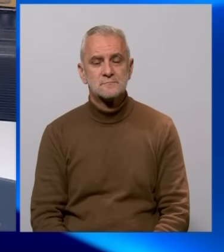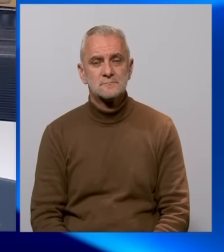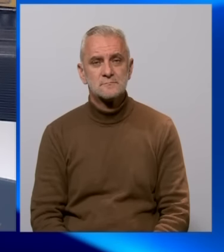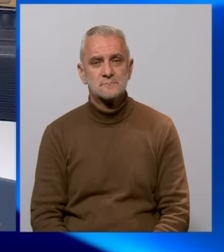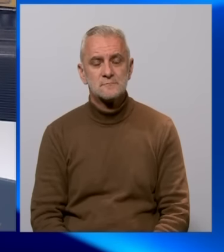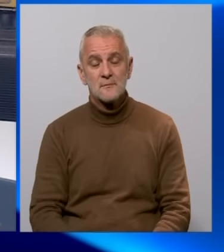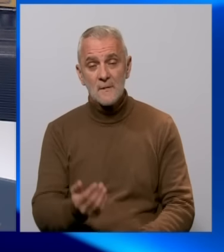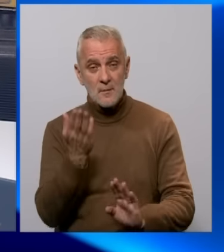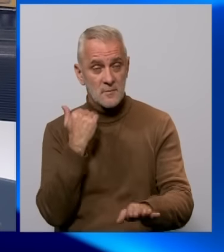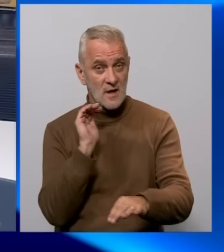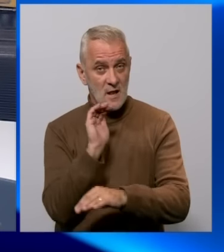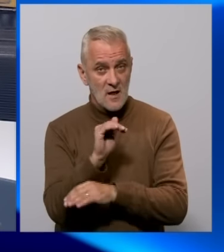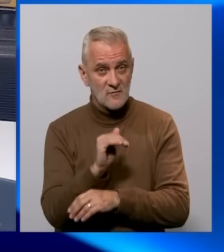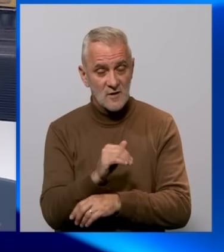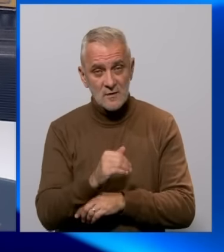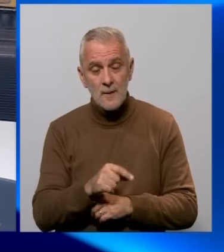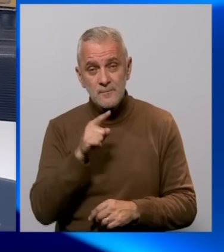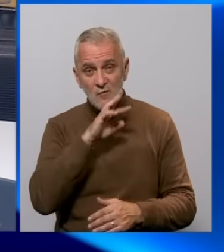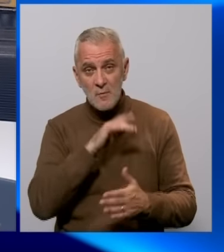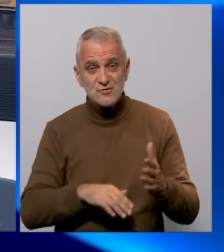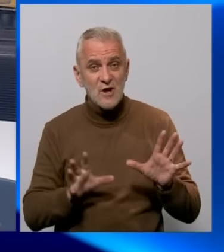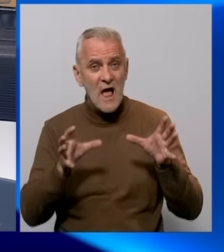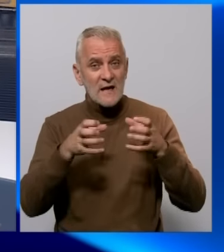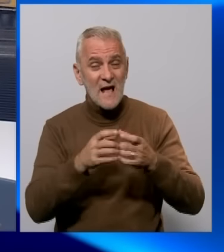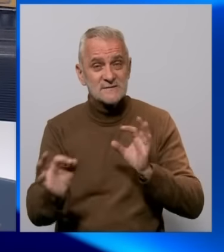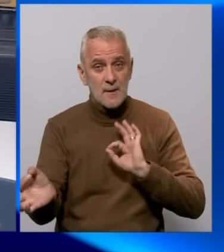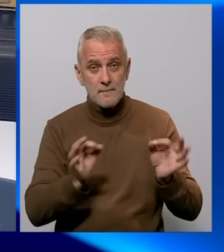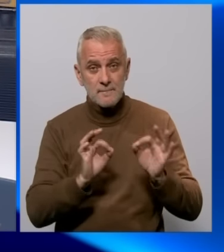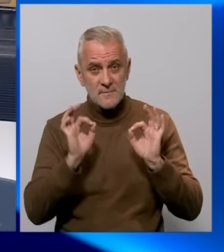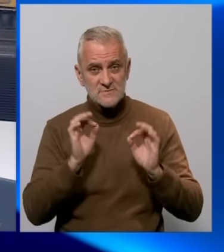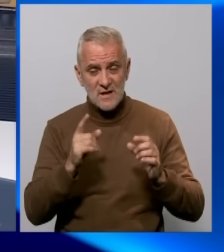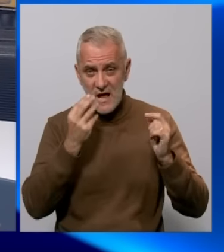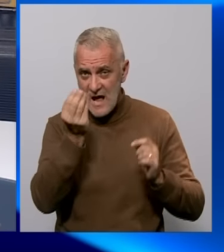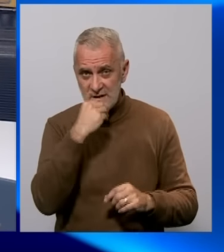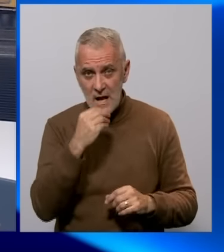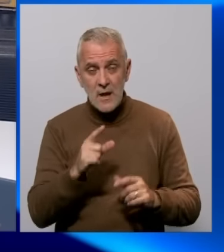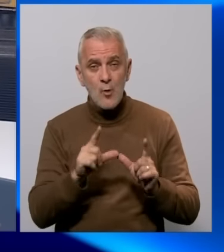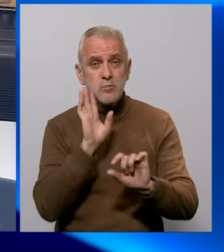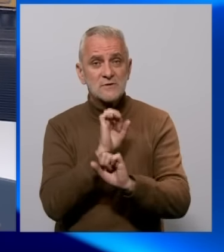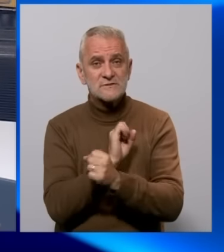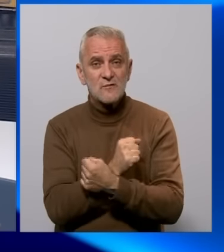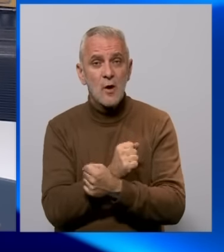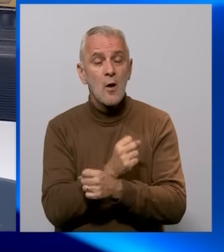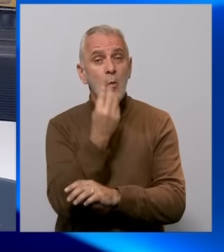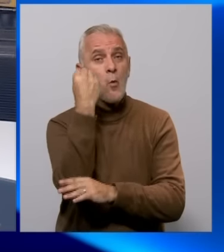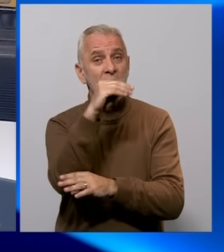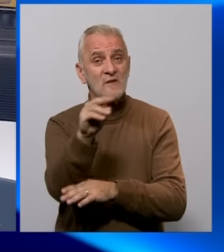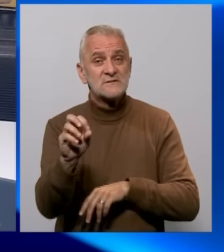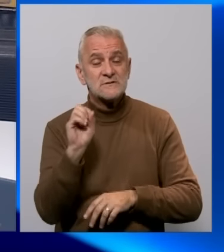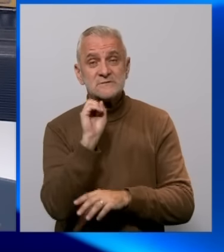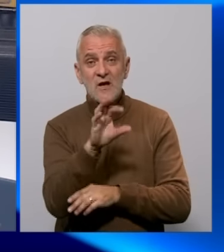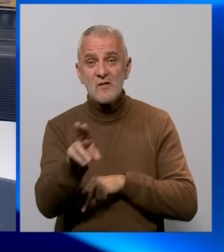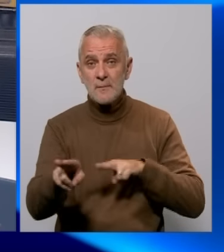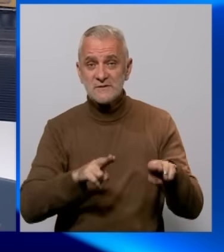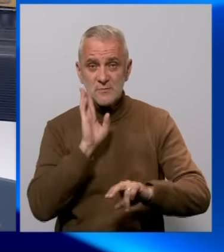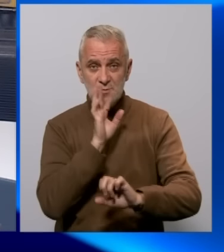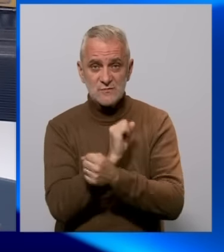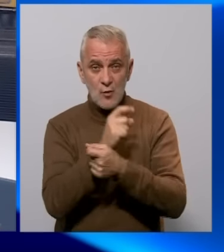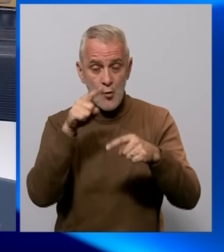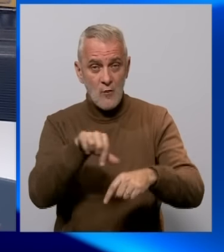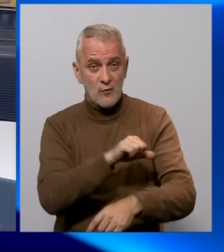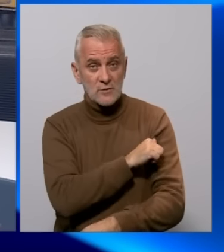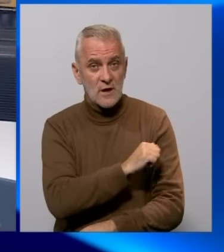No prije najavljenih i ova priča. Agencija za sigurnost hrane u Bosni i Hercegovini obavijestila je savjet ministara da u